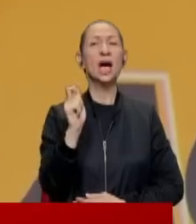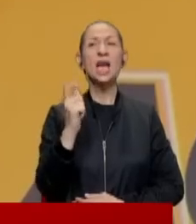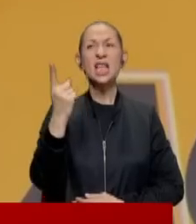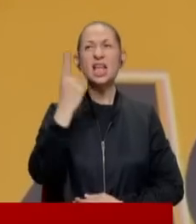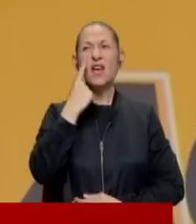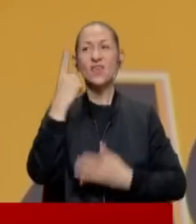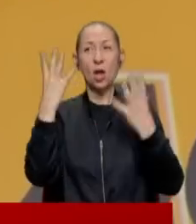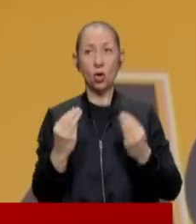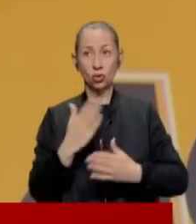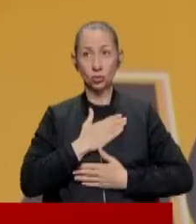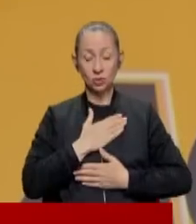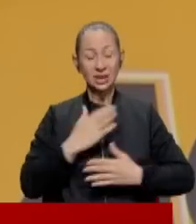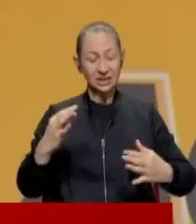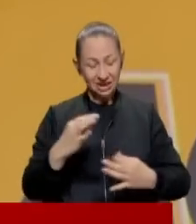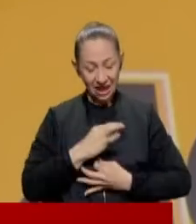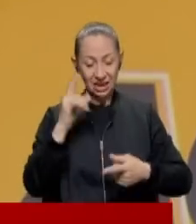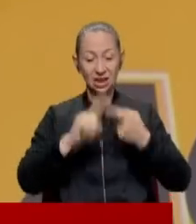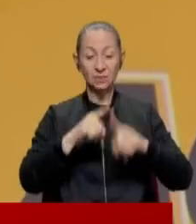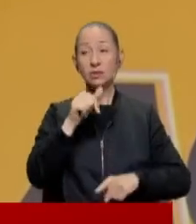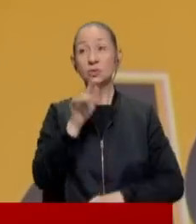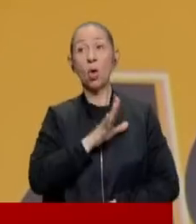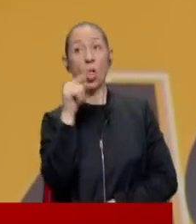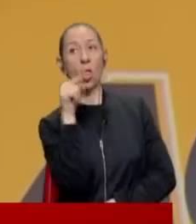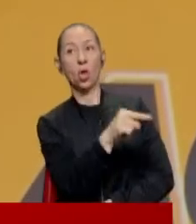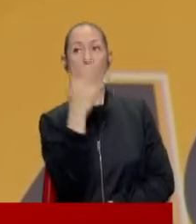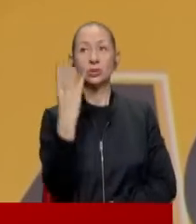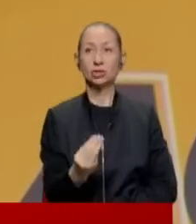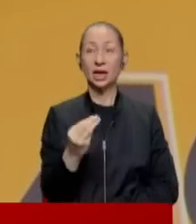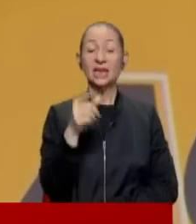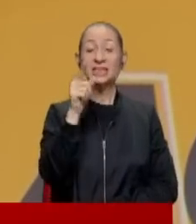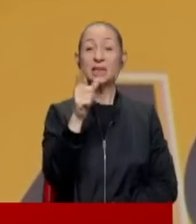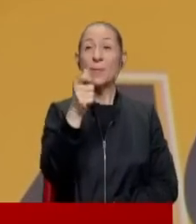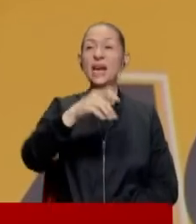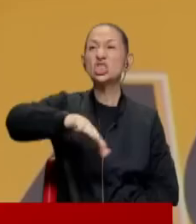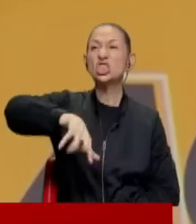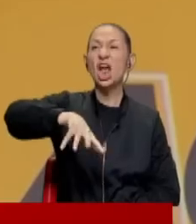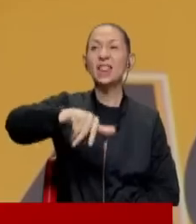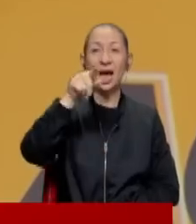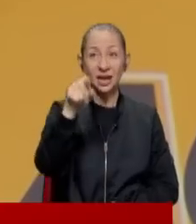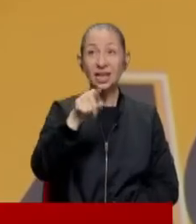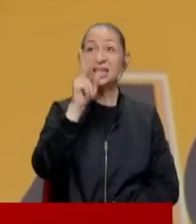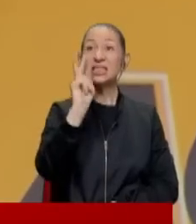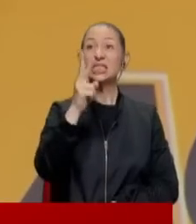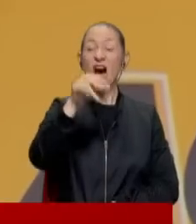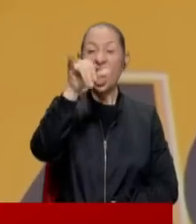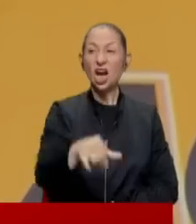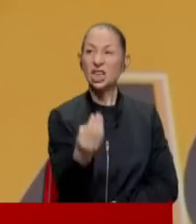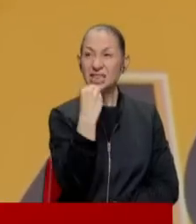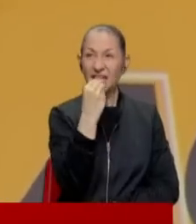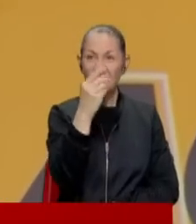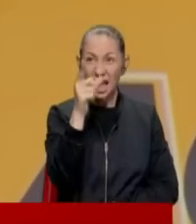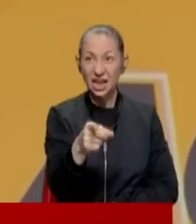kefil olduğumuz Sayın Kemal Kılıçdaroğlu Olacak sizin paranızı çalanlar sizin hakkınızı